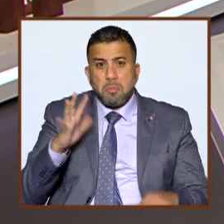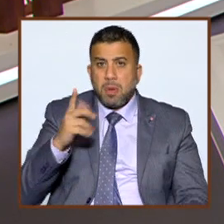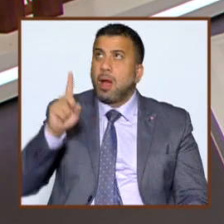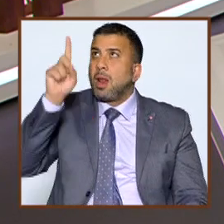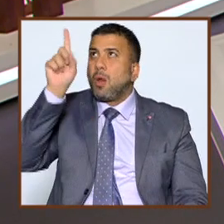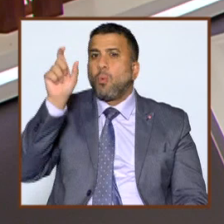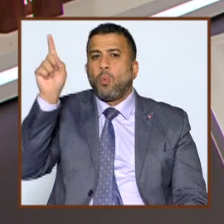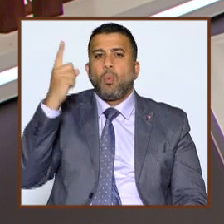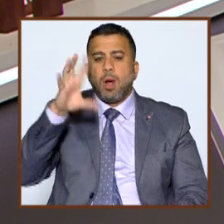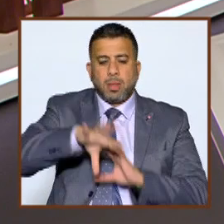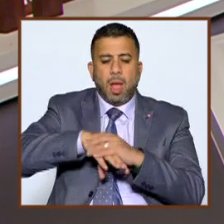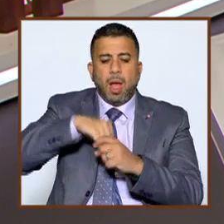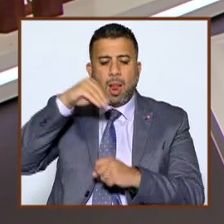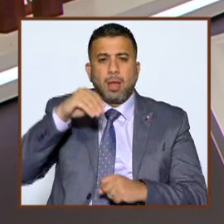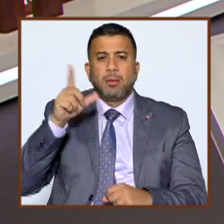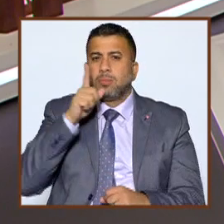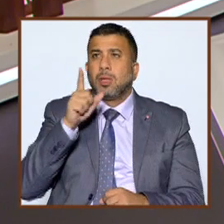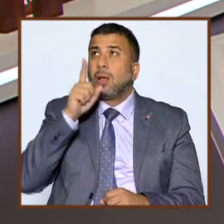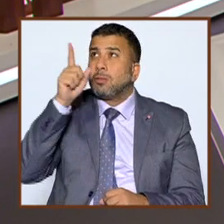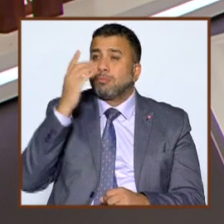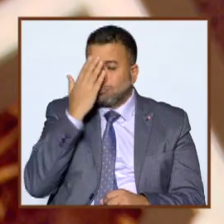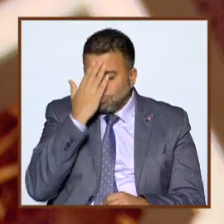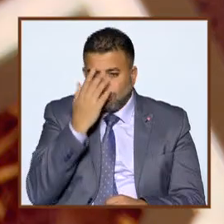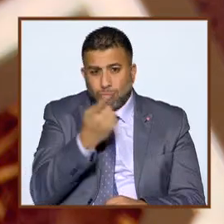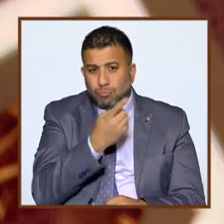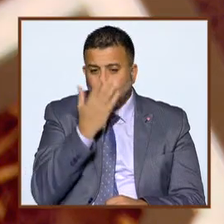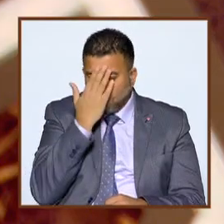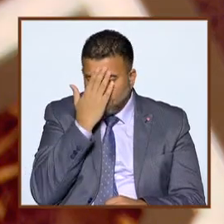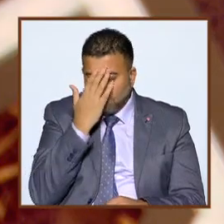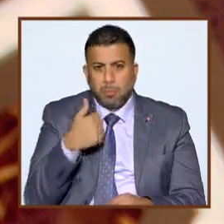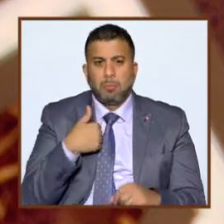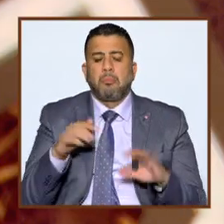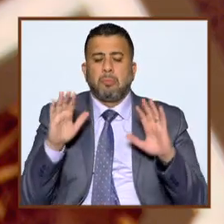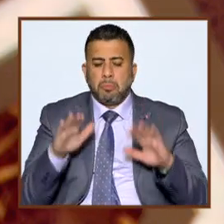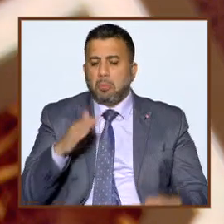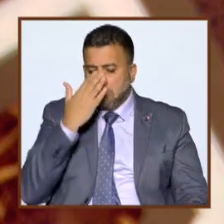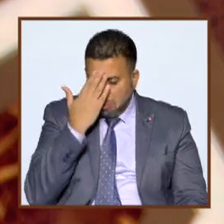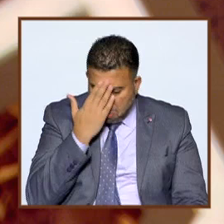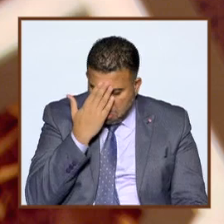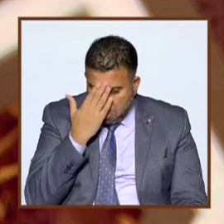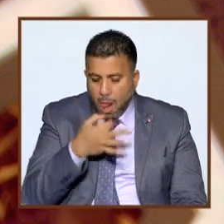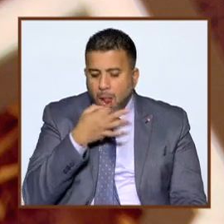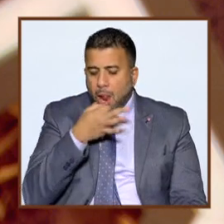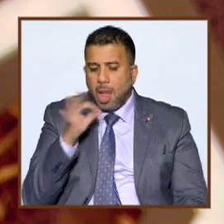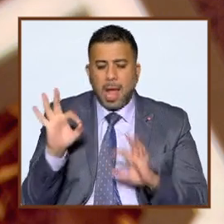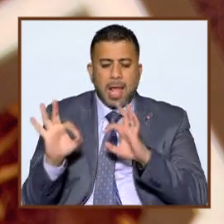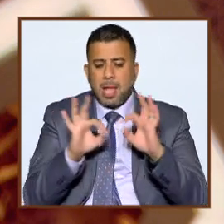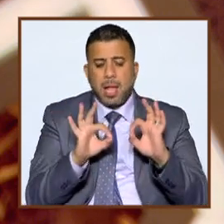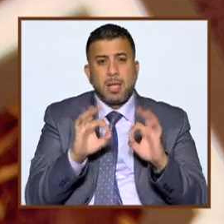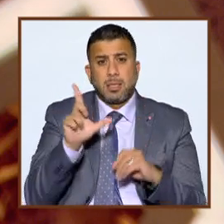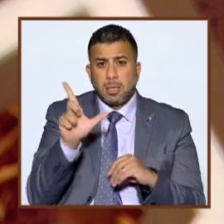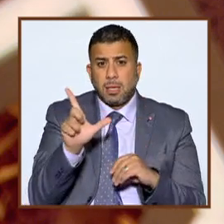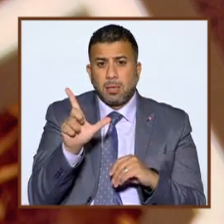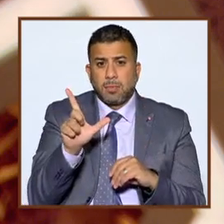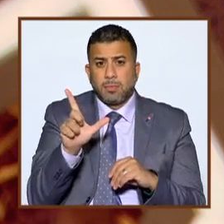الذي خلقهن إن كنتم إياه تعبدون. تقول أنا أسجد مباشرة، تقول يعني ما حكم فعلي؟ أم